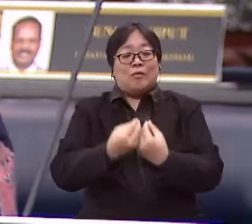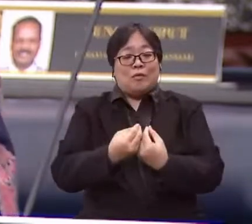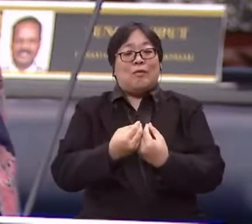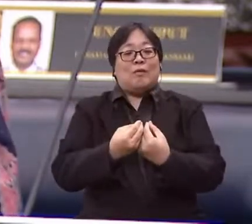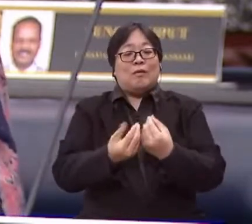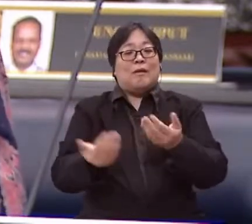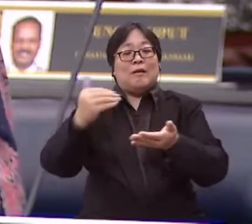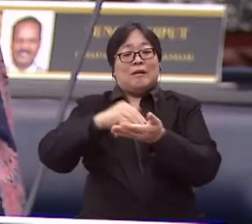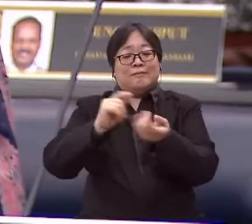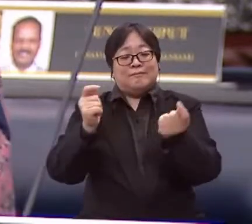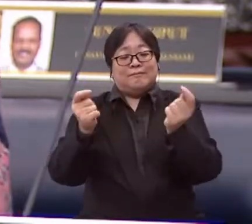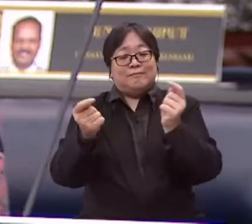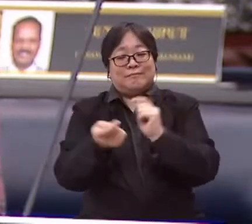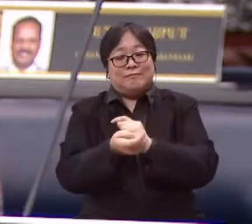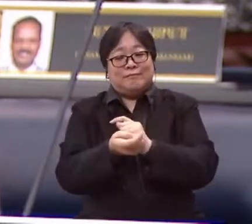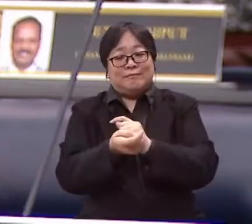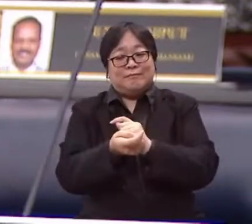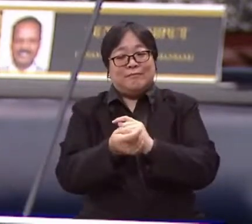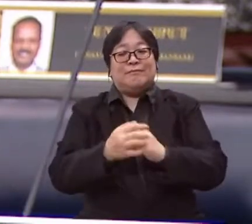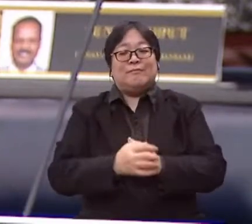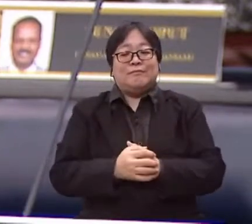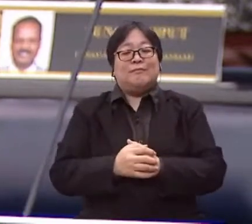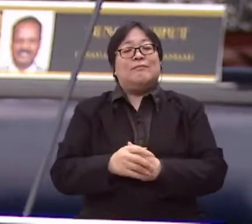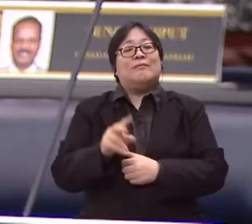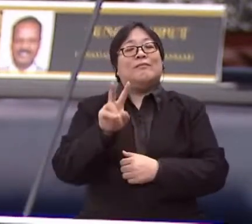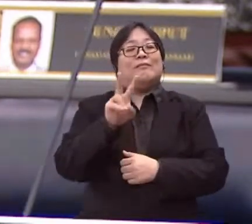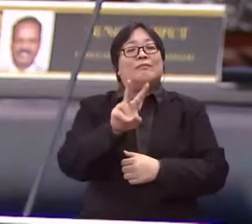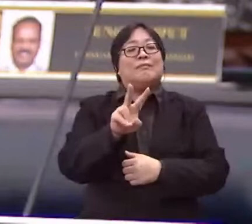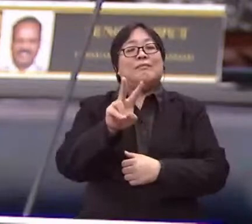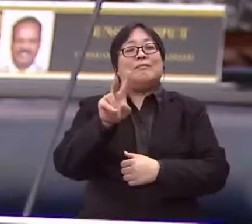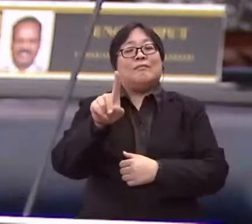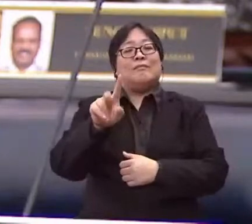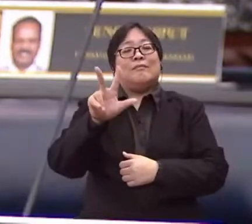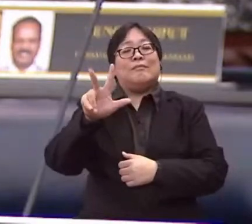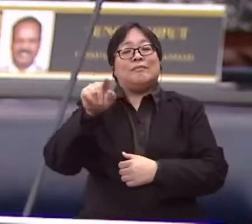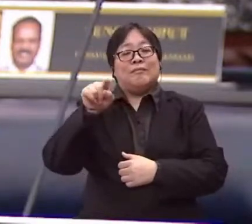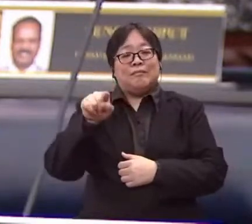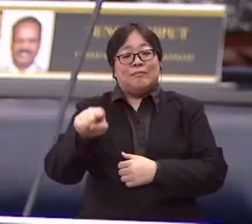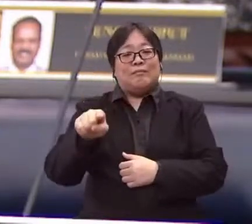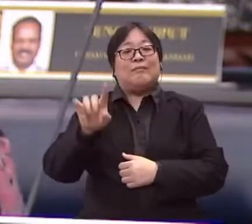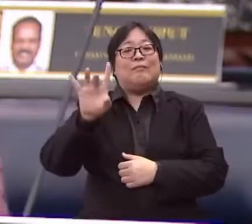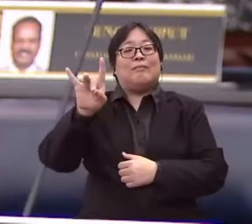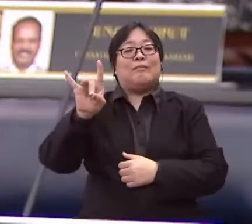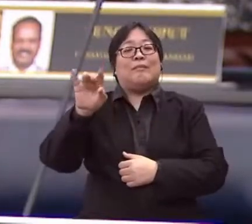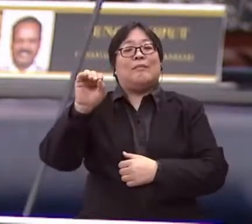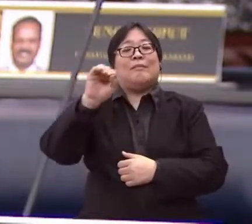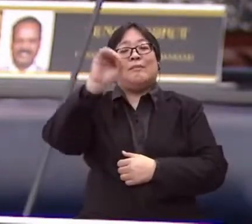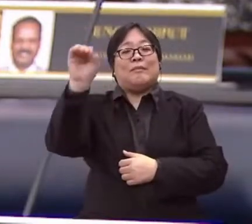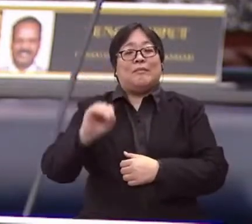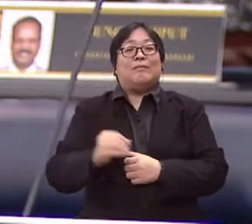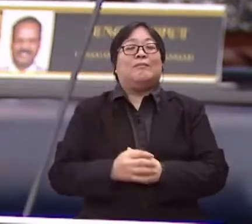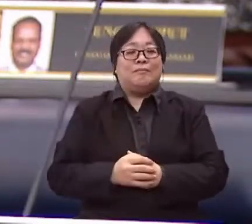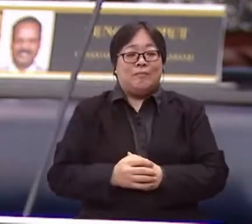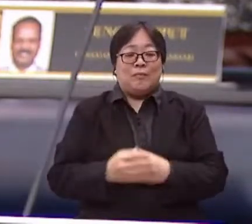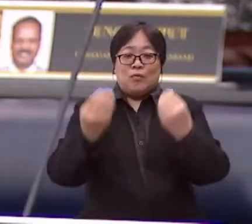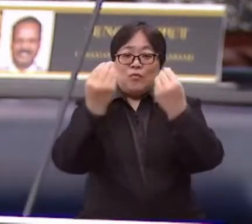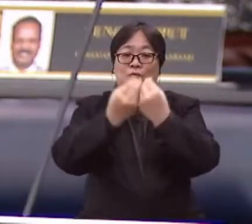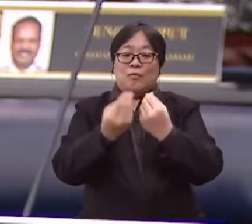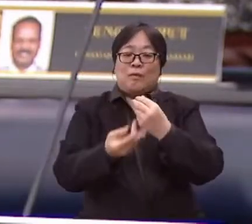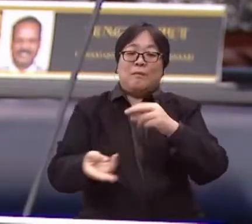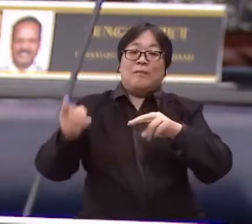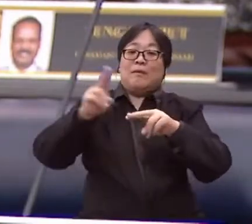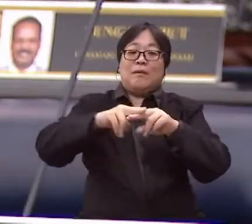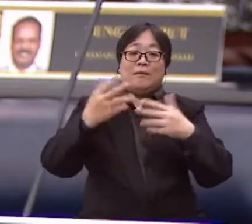ini adalah 213 perpuluhan 800 jumlah peningkatan